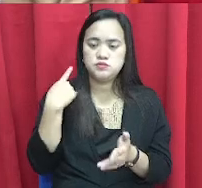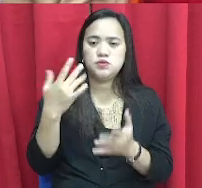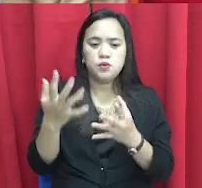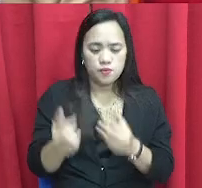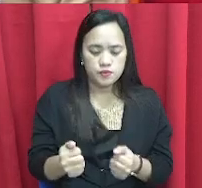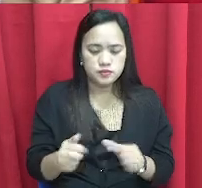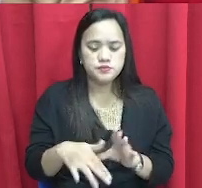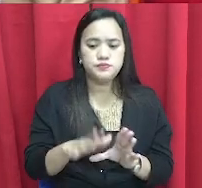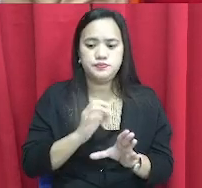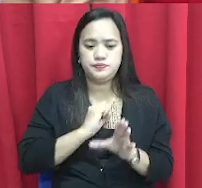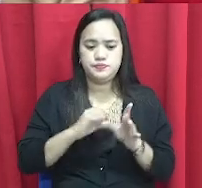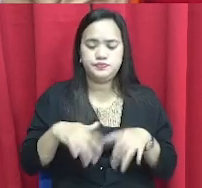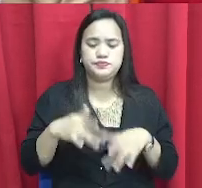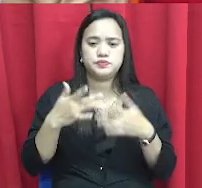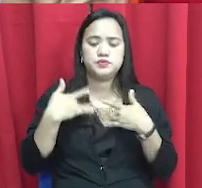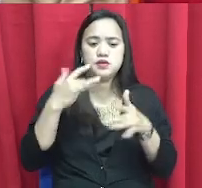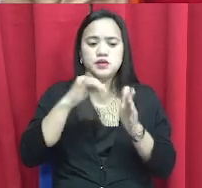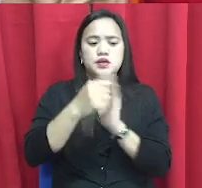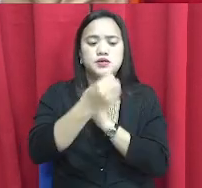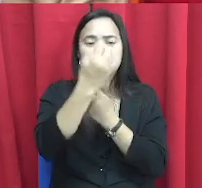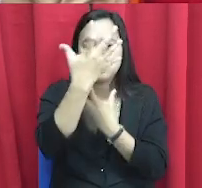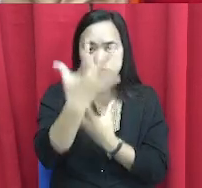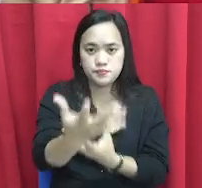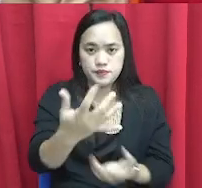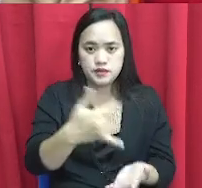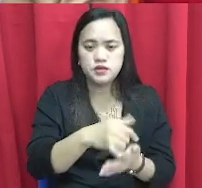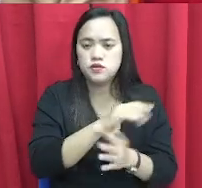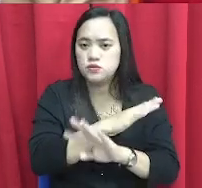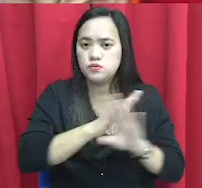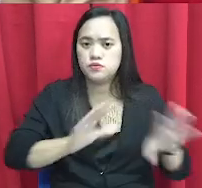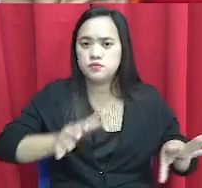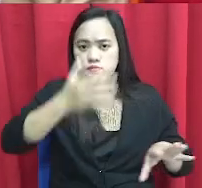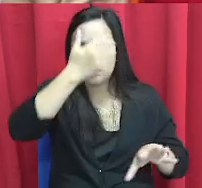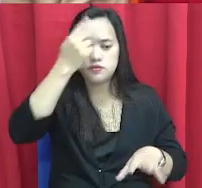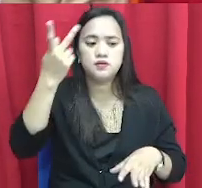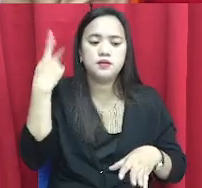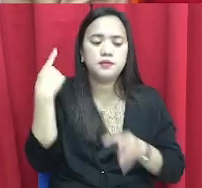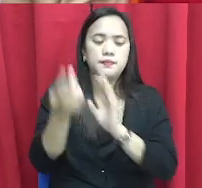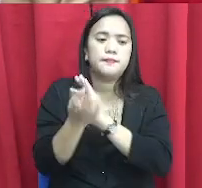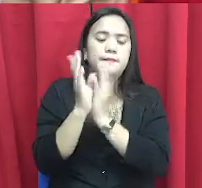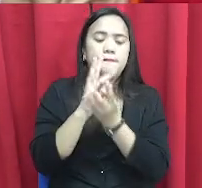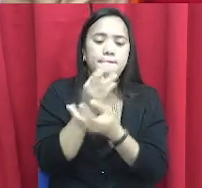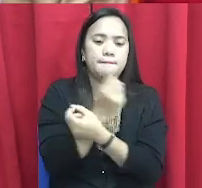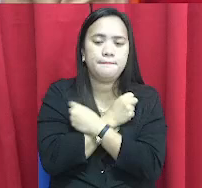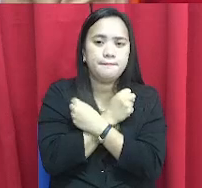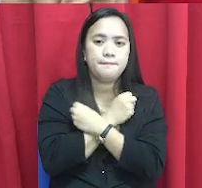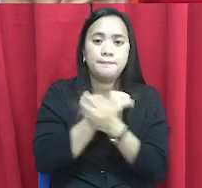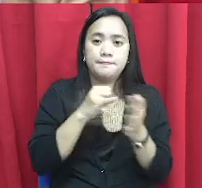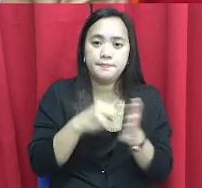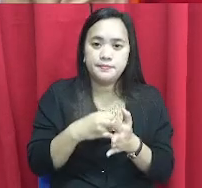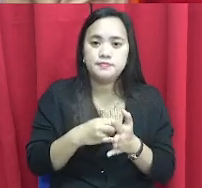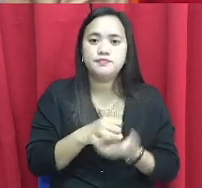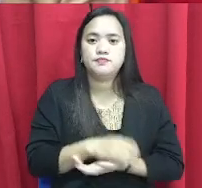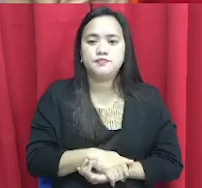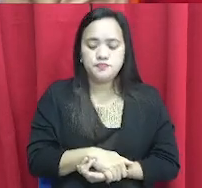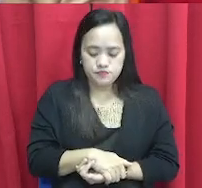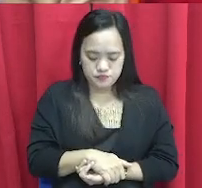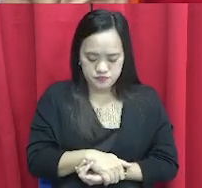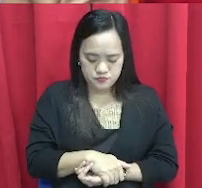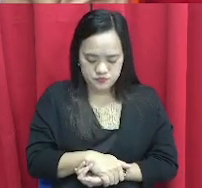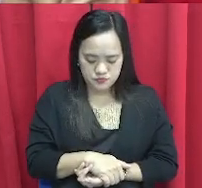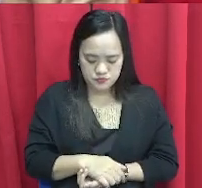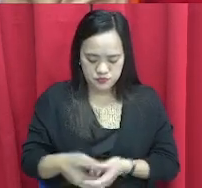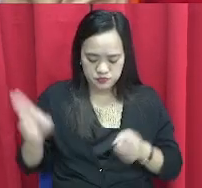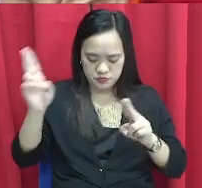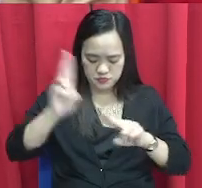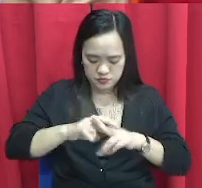magsa-submit ka sa akin at ito naman sa akin Huwag kayong mag-alala Mamahalin kita anak Mamahalin kita aking asawa at ikaw aking anak